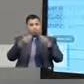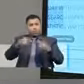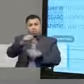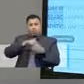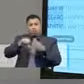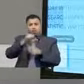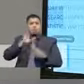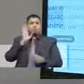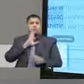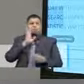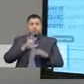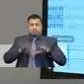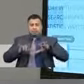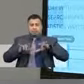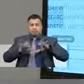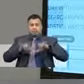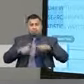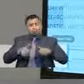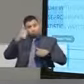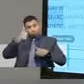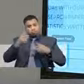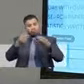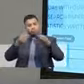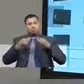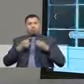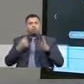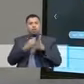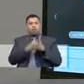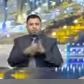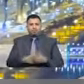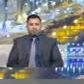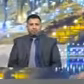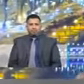التعليمية إلكترونيا.